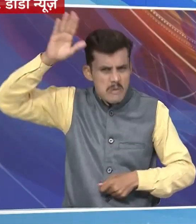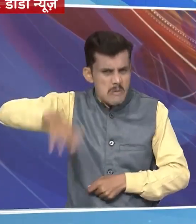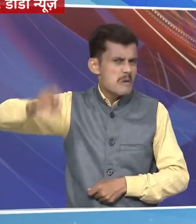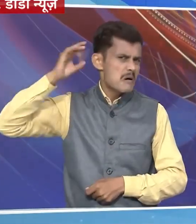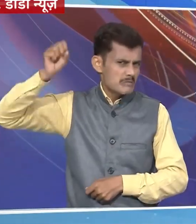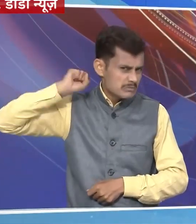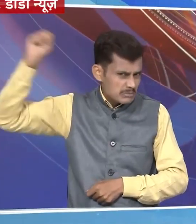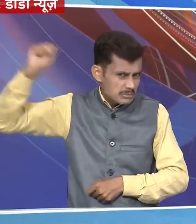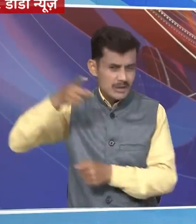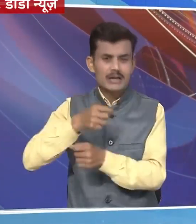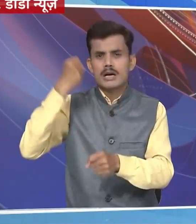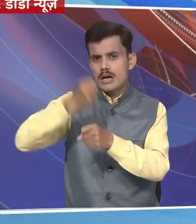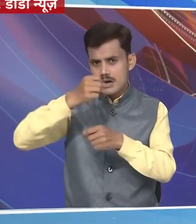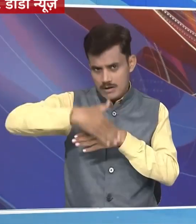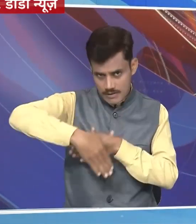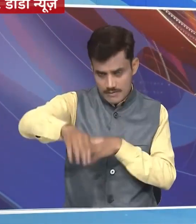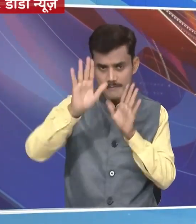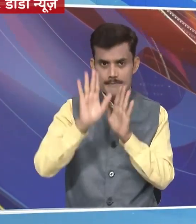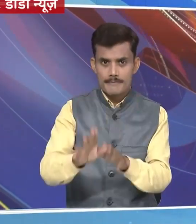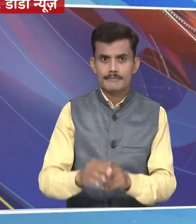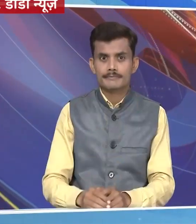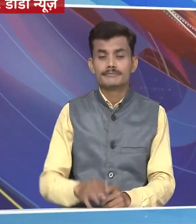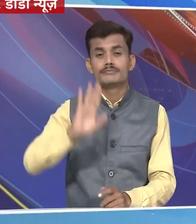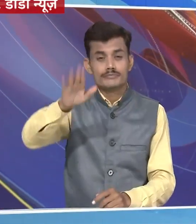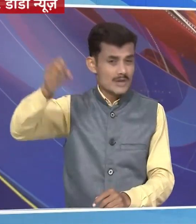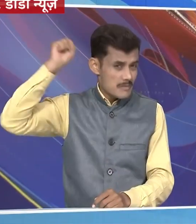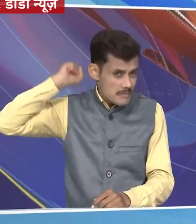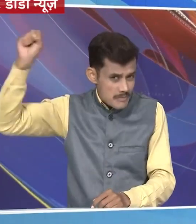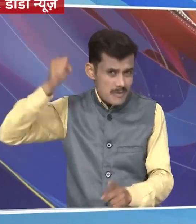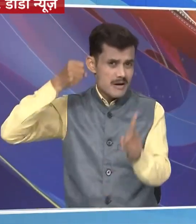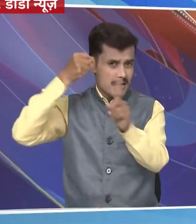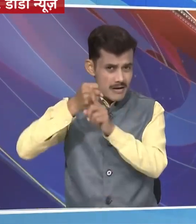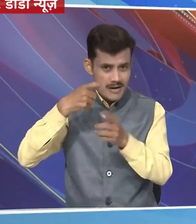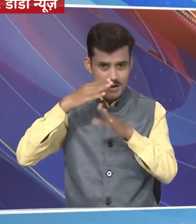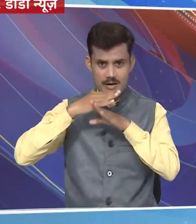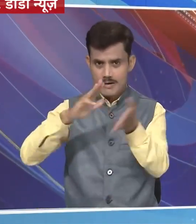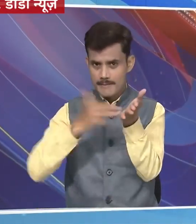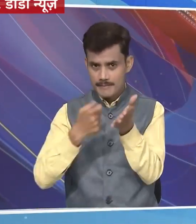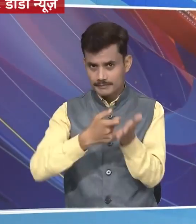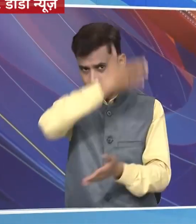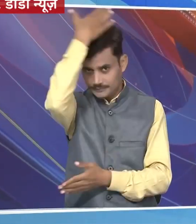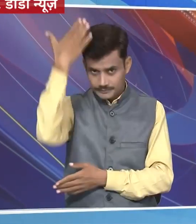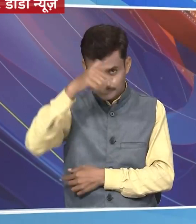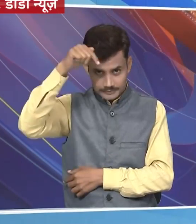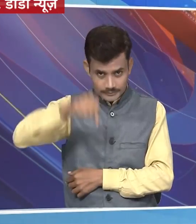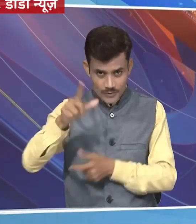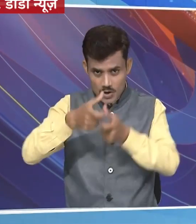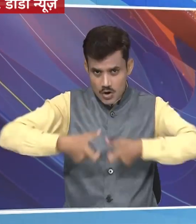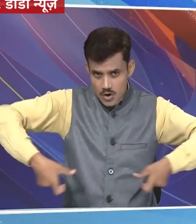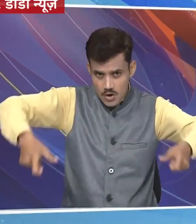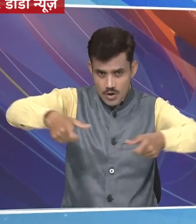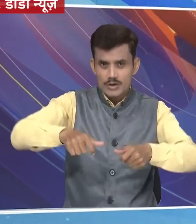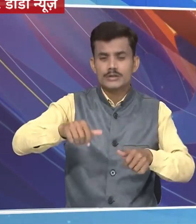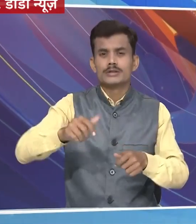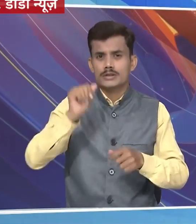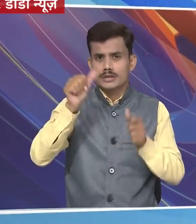ही सरकारी कामकाज निपटाए गए। हंगामे के बीच ही रक्षा मंत्री राजनाथ सिंह ने आज लोकसभा में अनुसंधान